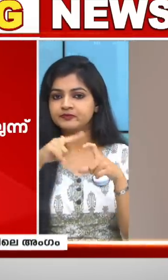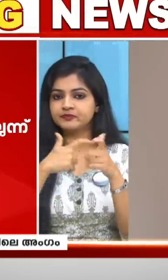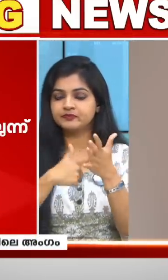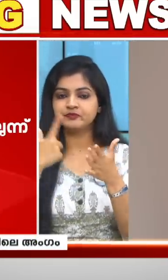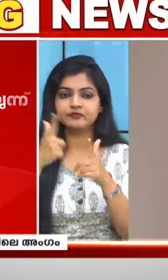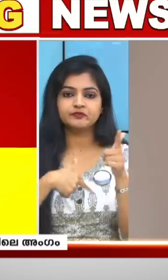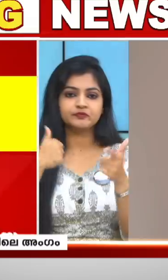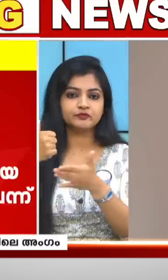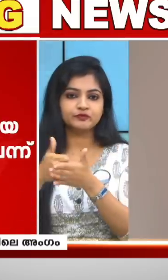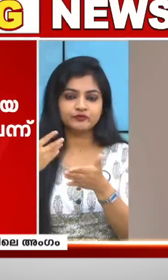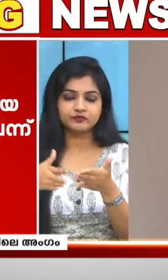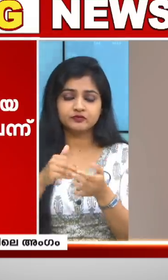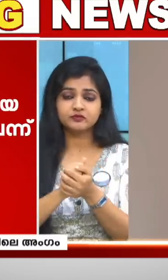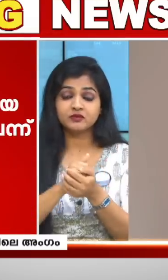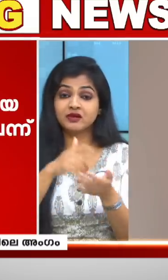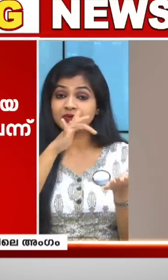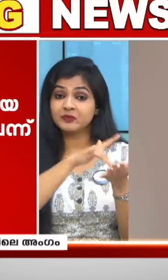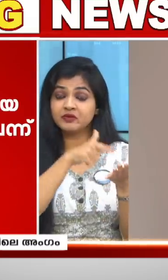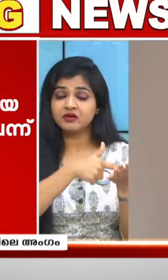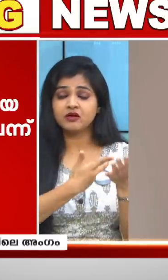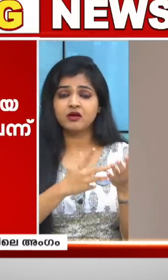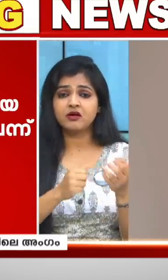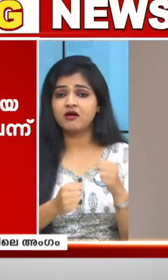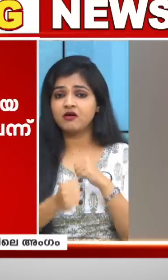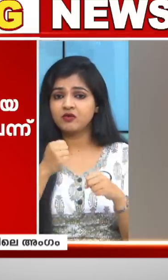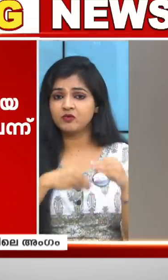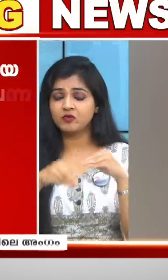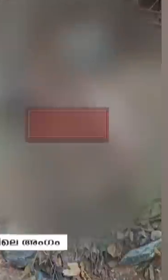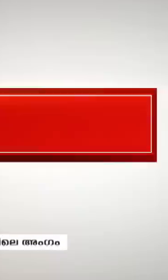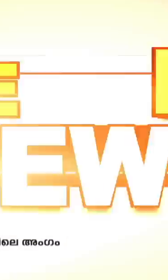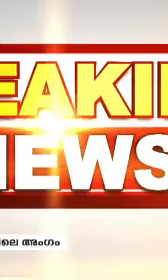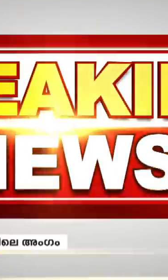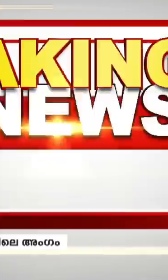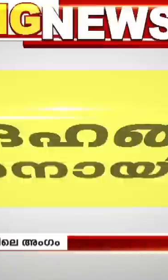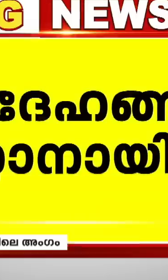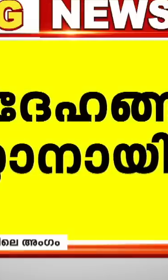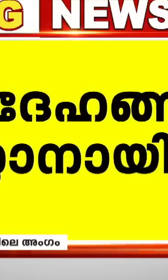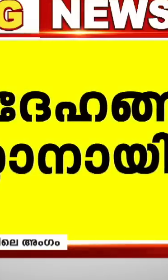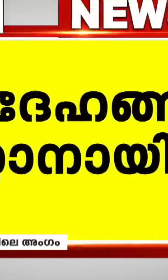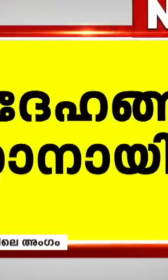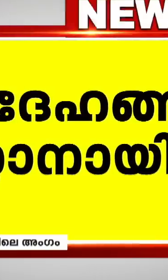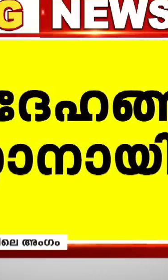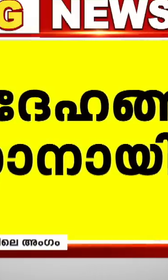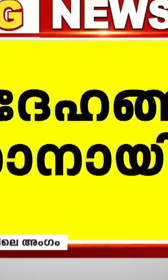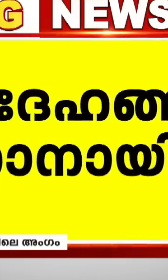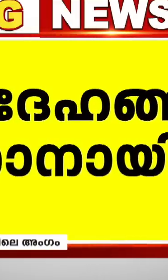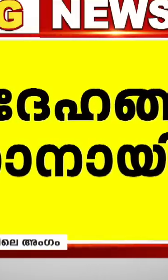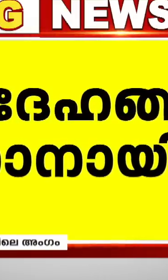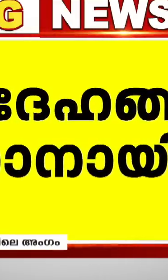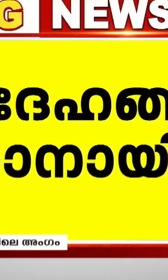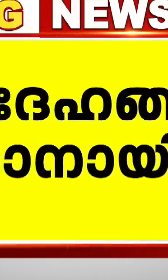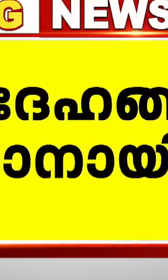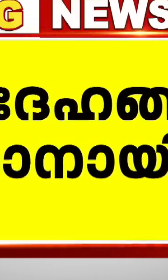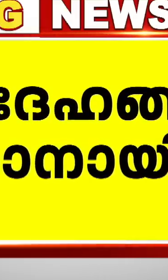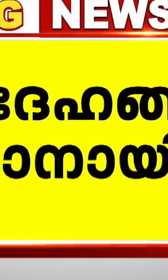പറഞ്ഞാൽ സാധാരണക്കാർക്ക് അങ്ങനെ ഇറങ്ങാൻ കഴിയാത്ത ഒരു ഏരിയയാണ്. നല്ല വെള്ളവും കാര്യങ്ങളൊക്കെ ഉള്ള ഒരു എന്താ പറയാ കുറച്ച് ടാസ്ക്കാണ് ഇറങ്ങിപ്പോക്ക്.